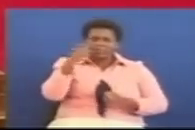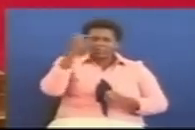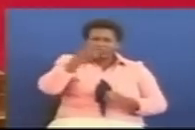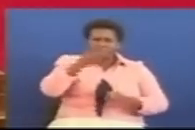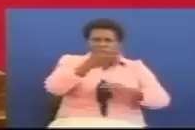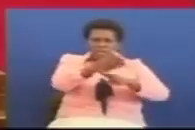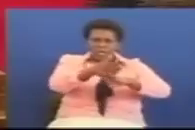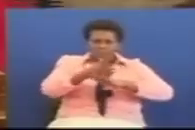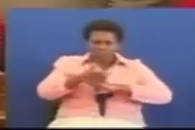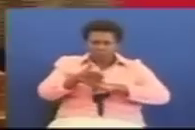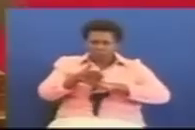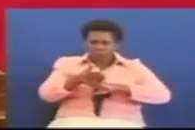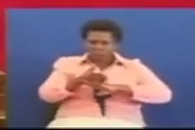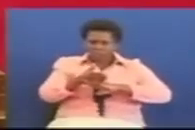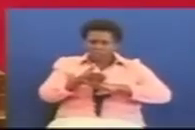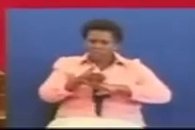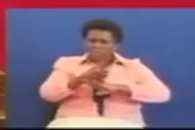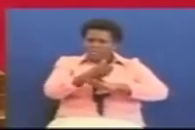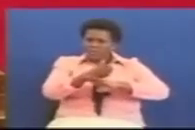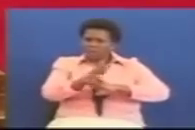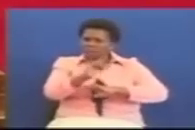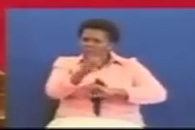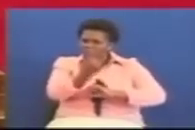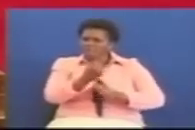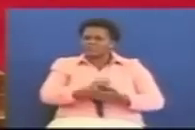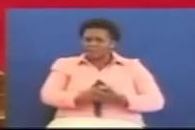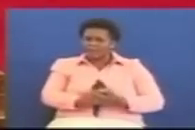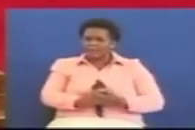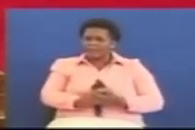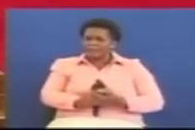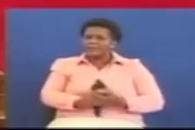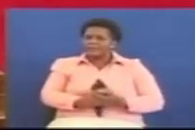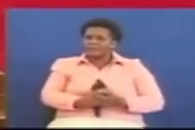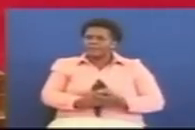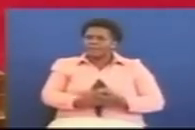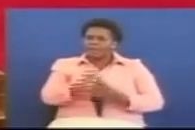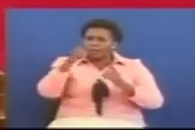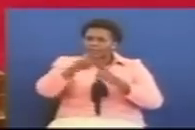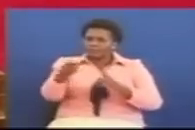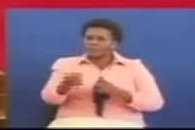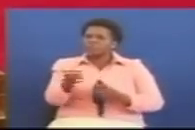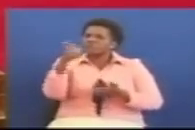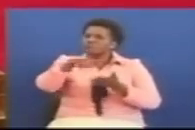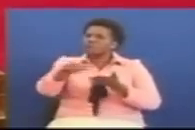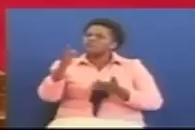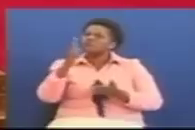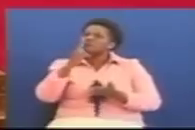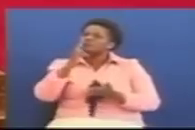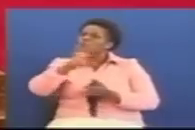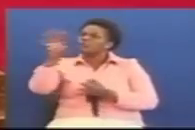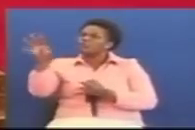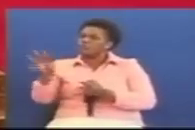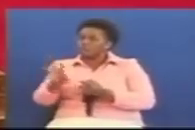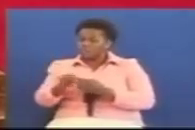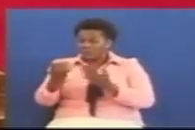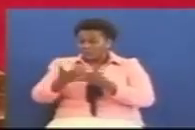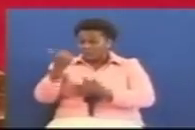Limited kuonesha nia ya kununua tumbaku hiyo ya DFC ambayo hapa nchini huzalishwa